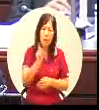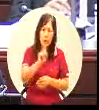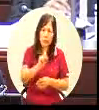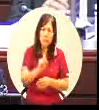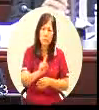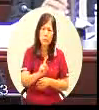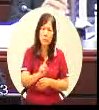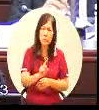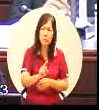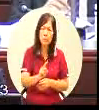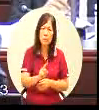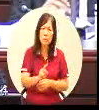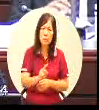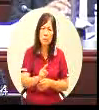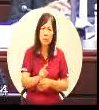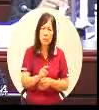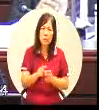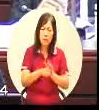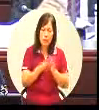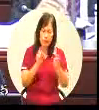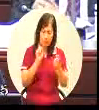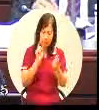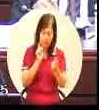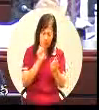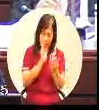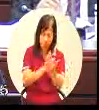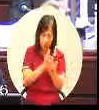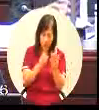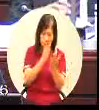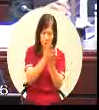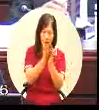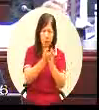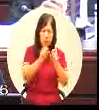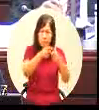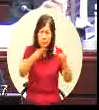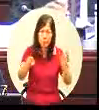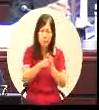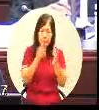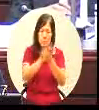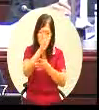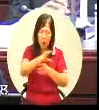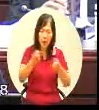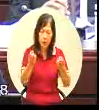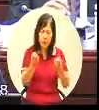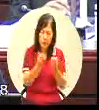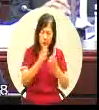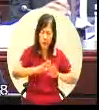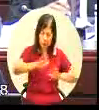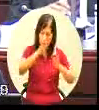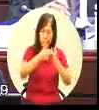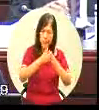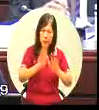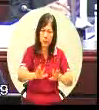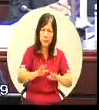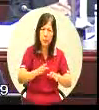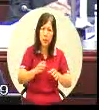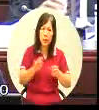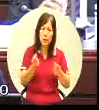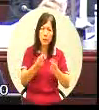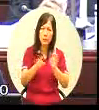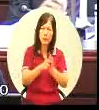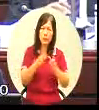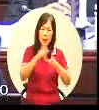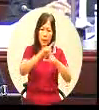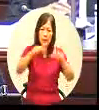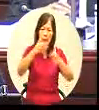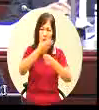个这个我们要面临好多好多未来的开发，那现在包括现在大鲁